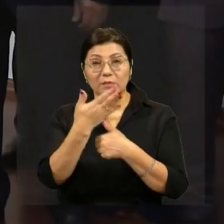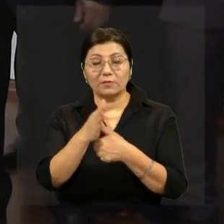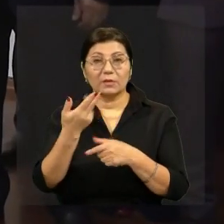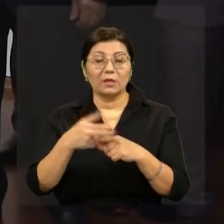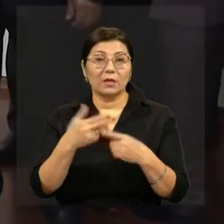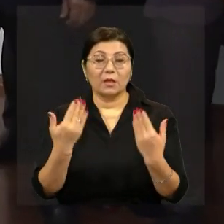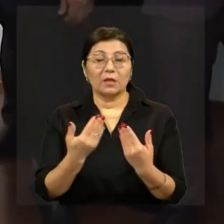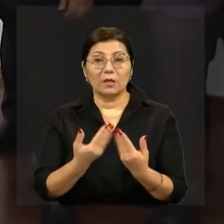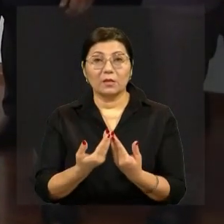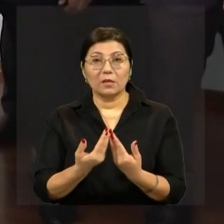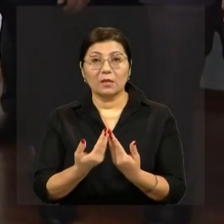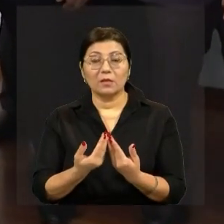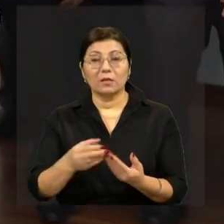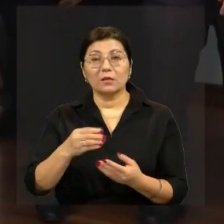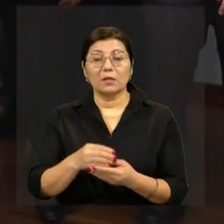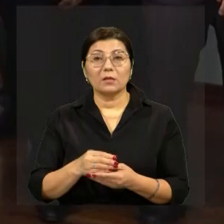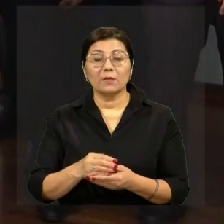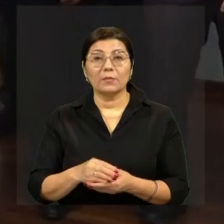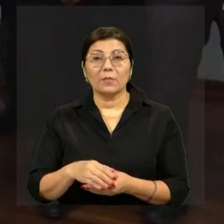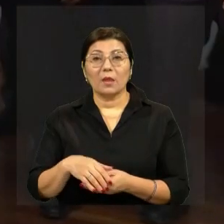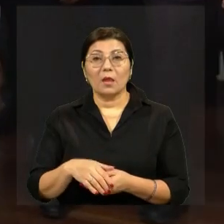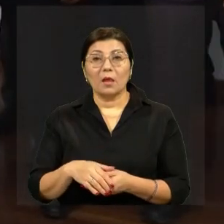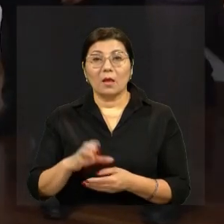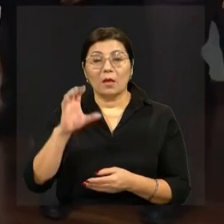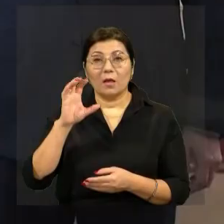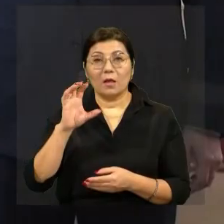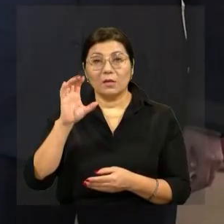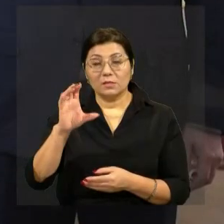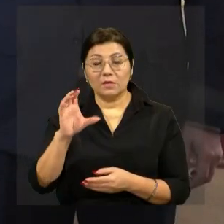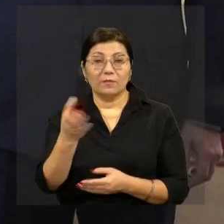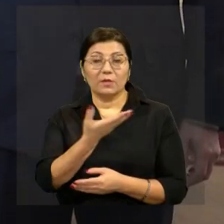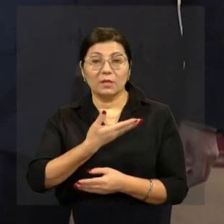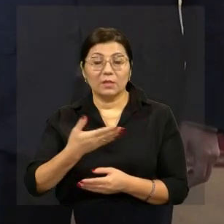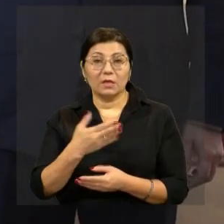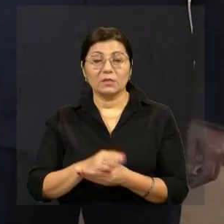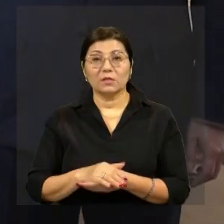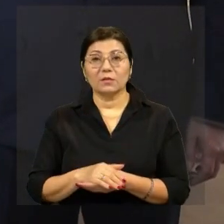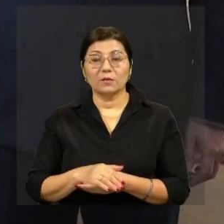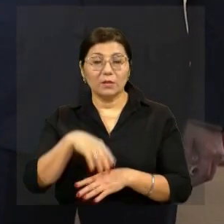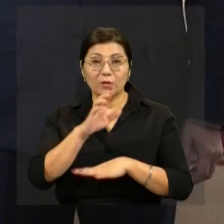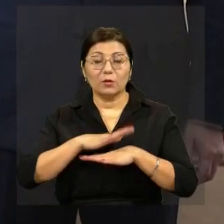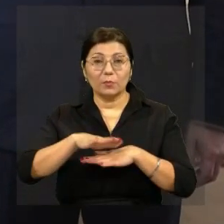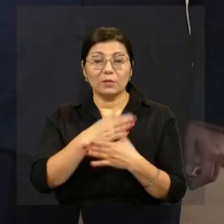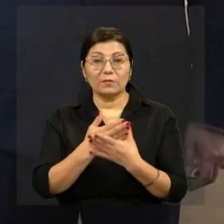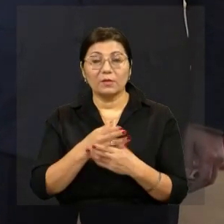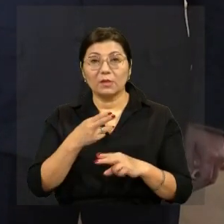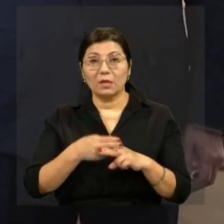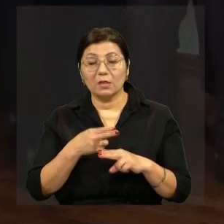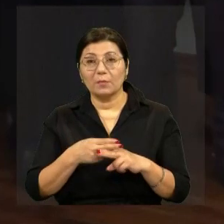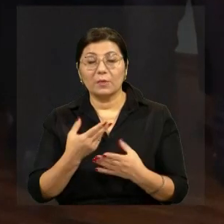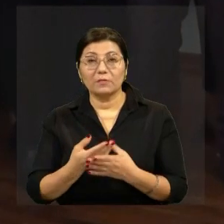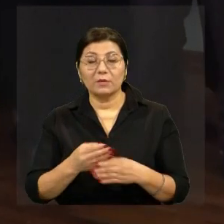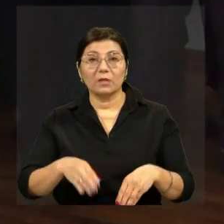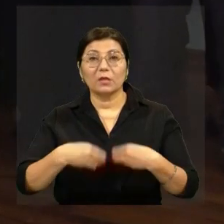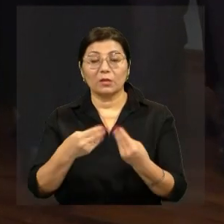современные символы нашей идентичности. Паспорт – как уникальный символ, дающий